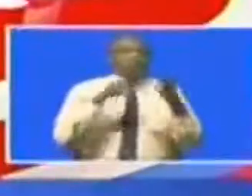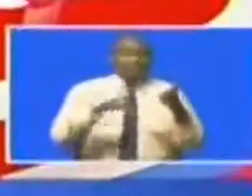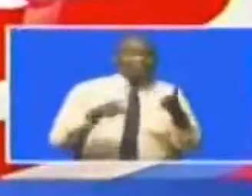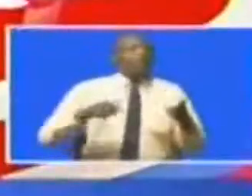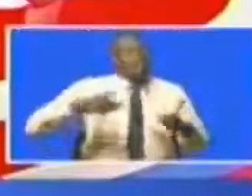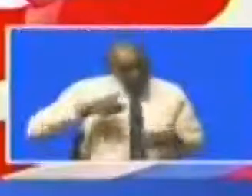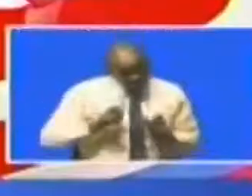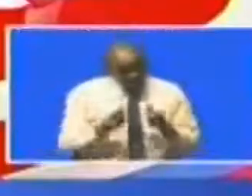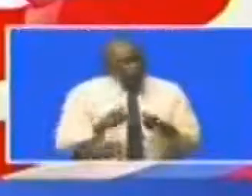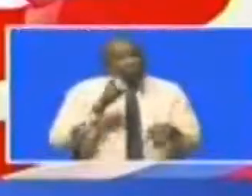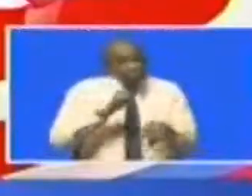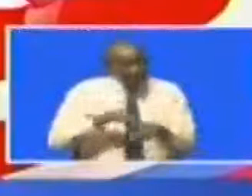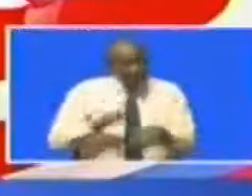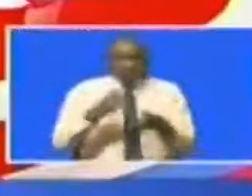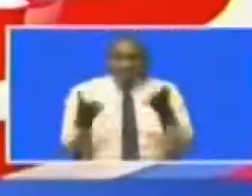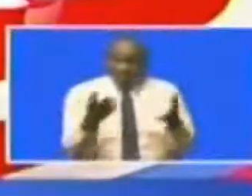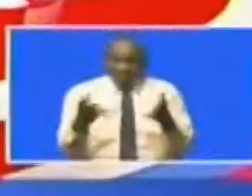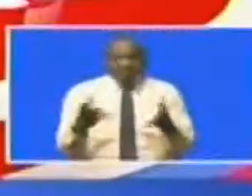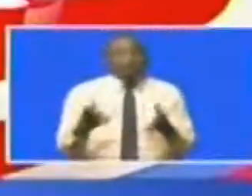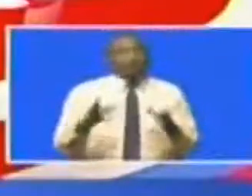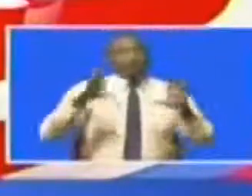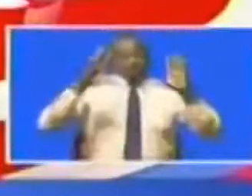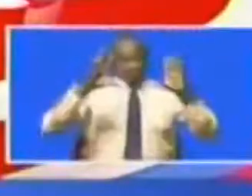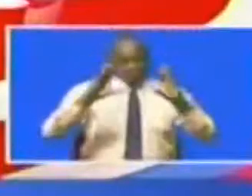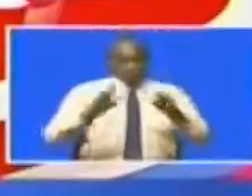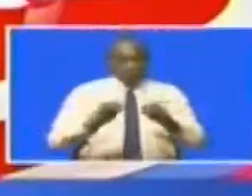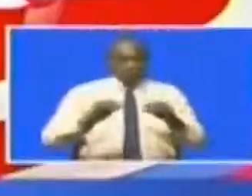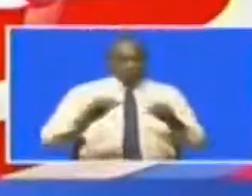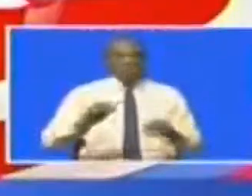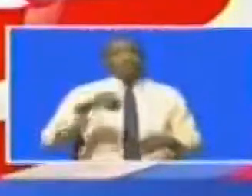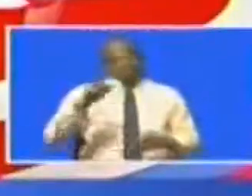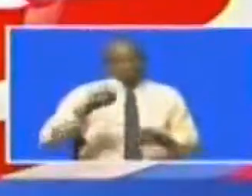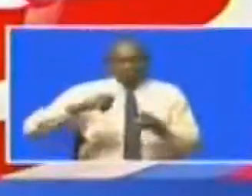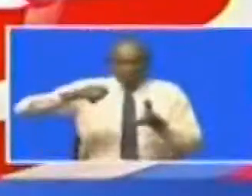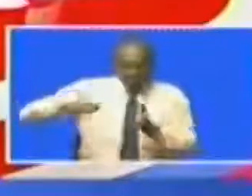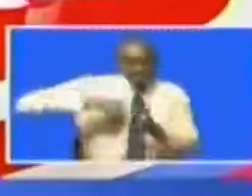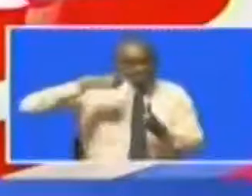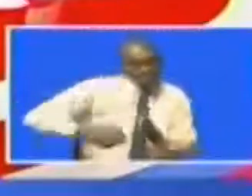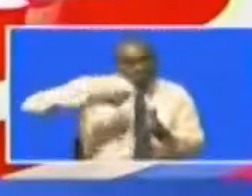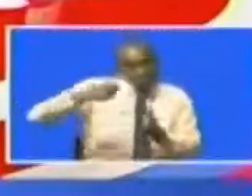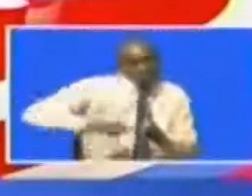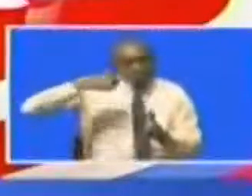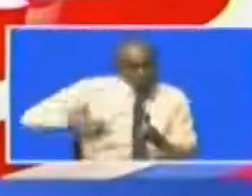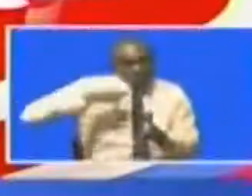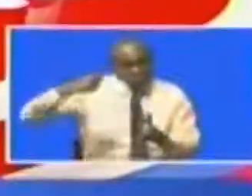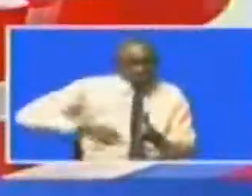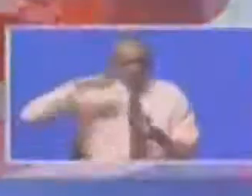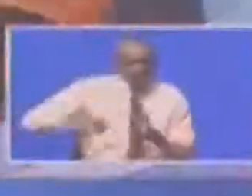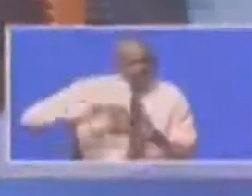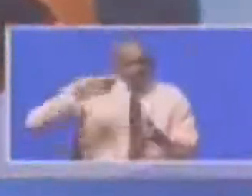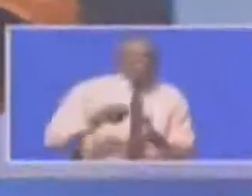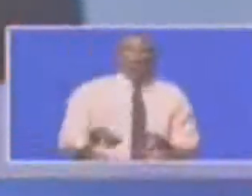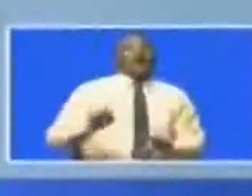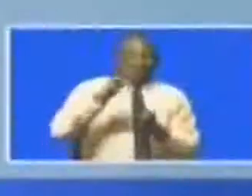ni kwamba unapoishiwa labda umeme, nguvu imeisha, unaweza izungusha ili kurecharge. Kwa